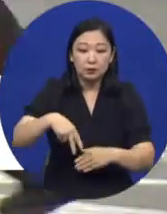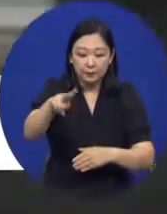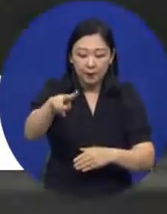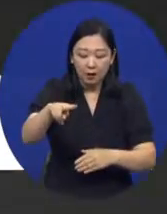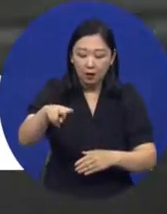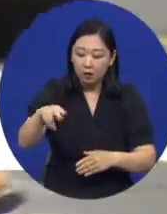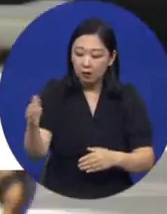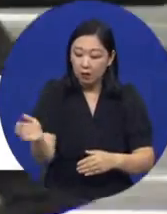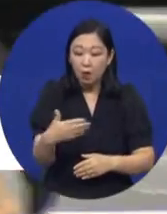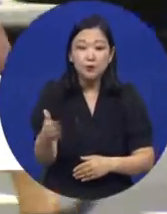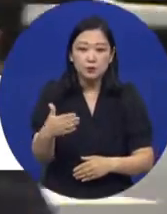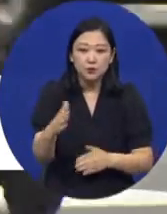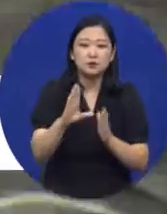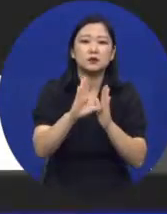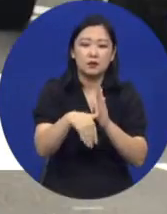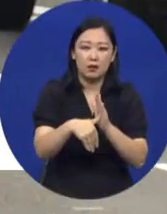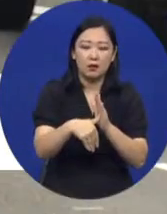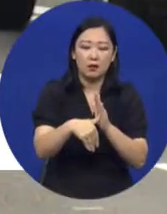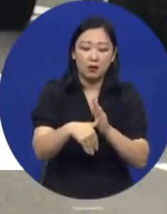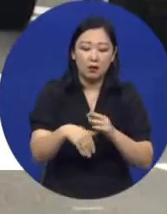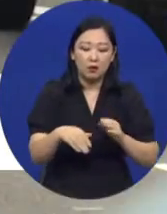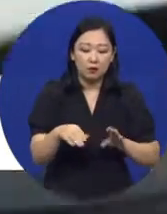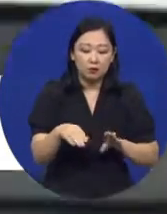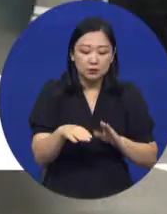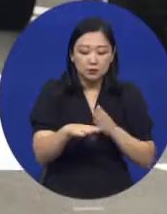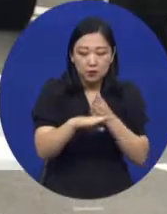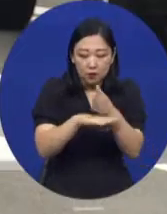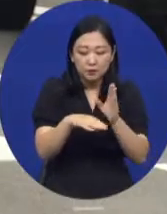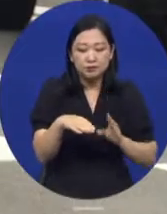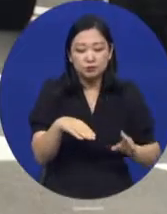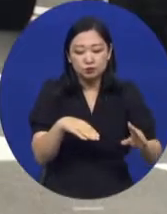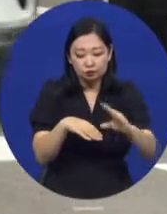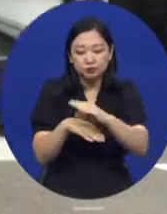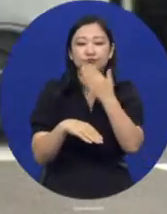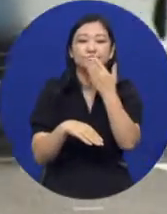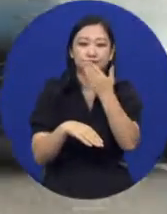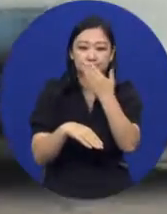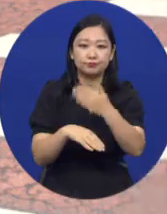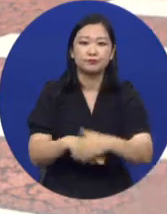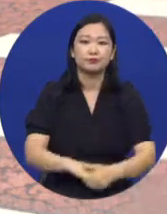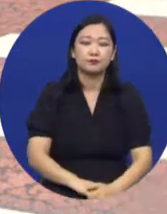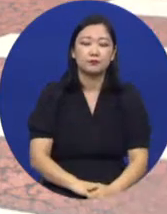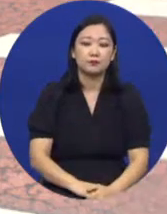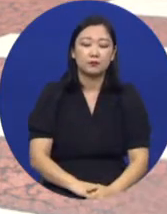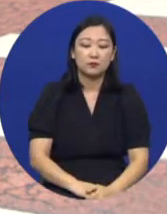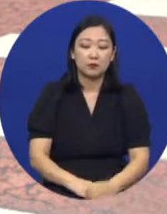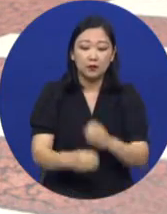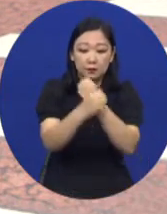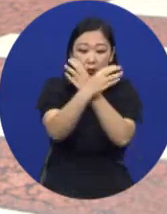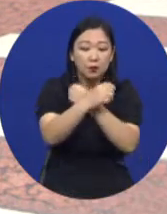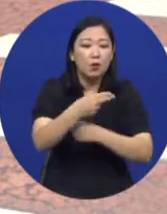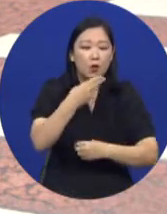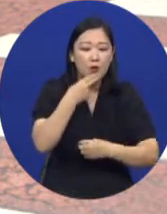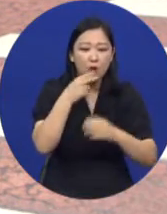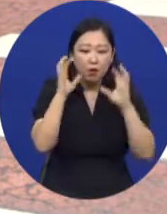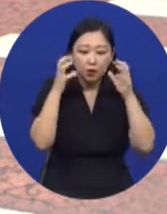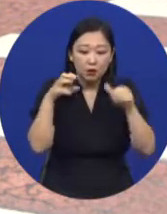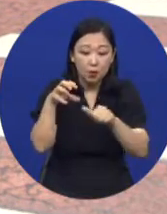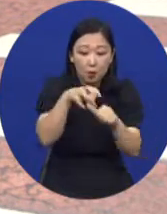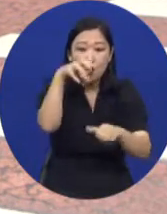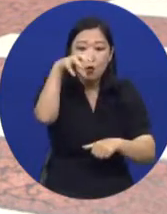더 건너려는 사람이 없을 때는 서행하면서 우회전할 수 있습니다. 특히 신호등이 없는 어린이 보호구역